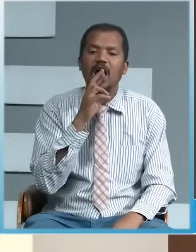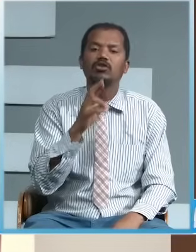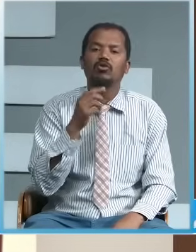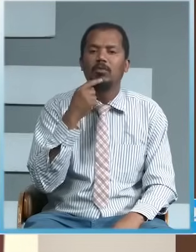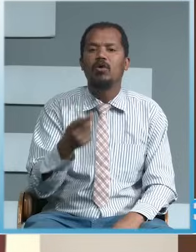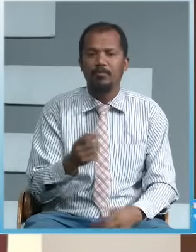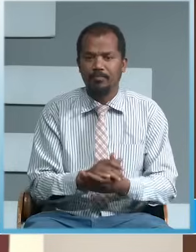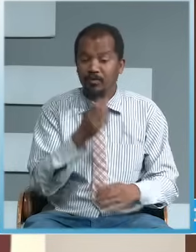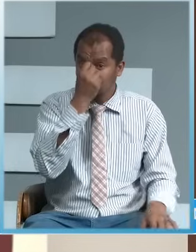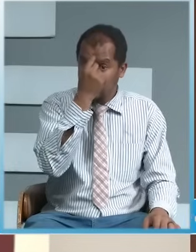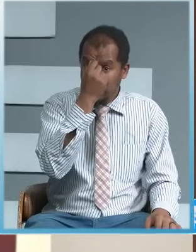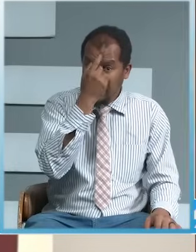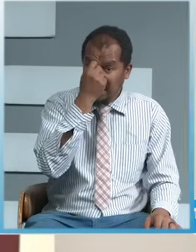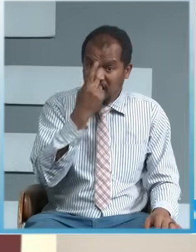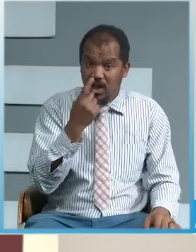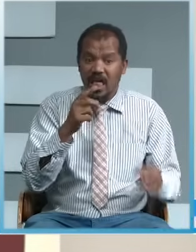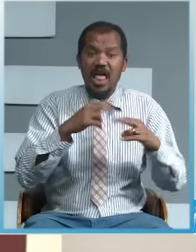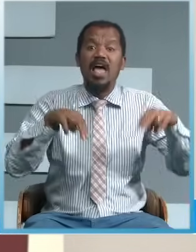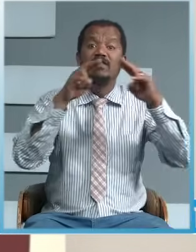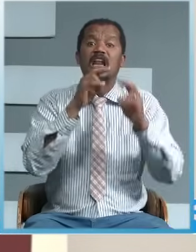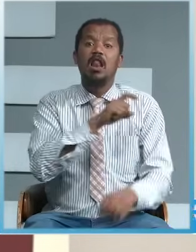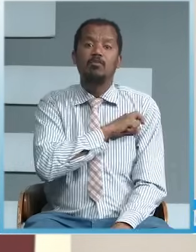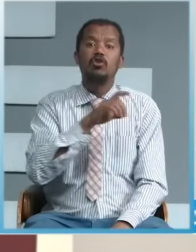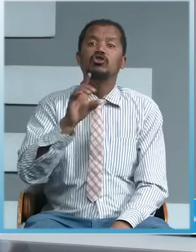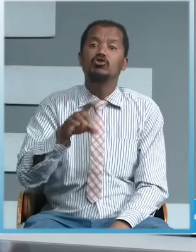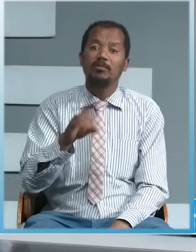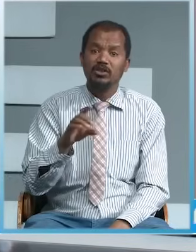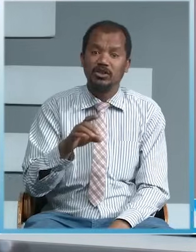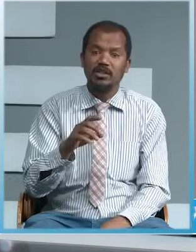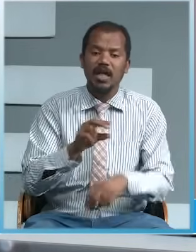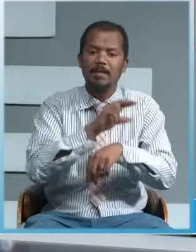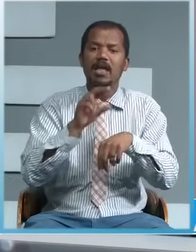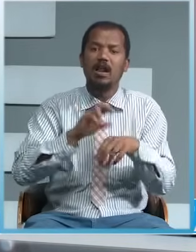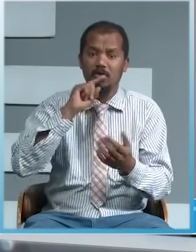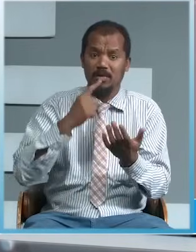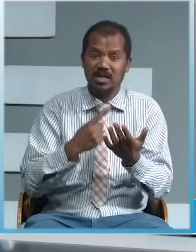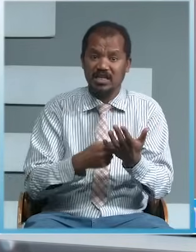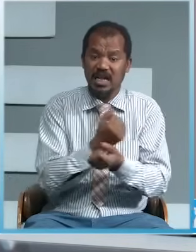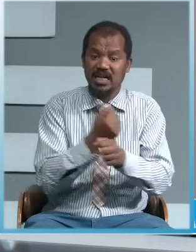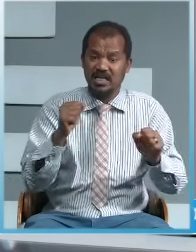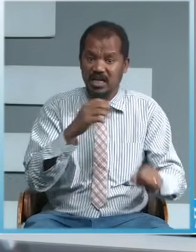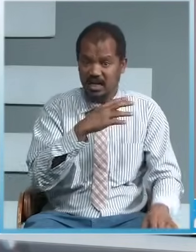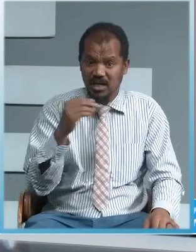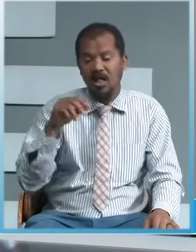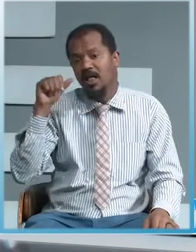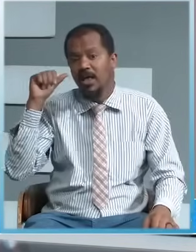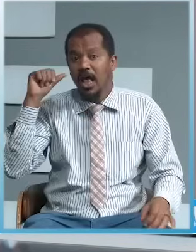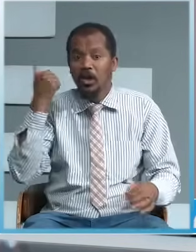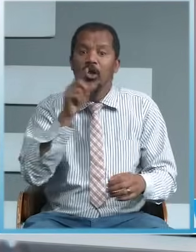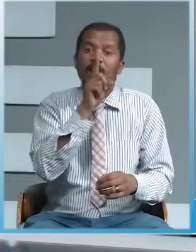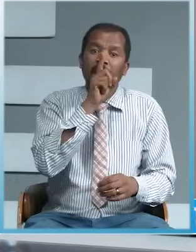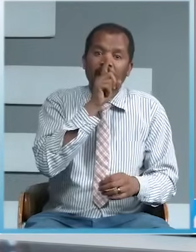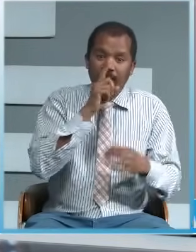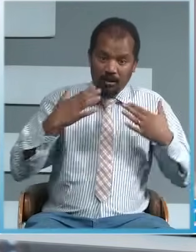ተጠርጣሪዎች ናቸው ተብሏል። ተጠርጣሪዎችን የፌደራል ፖሊስ ኮሚሽን ከብሔራዊ መረጃ ደህንነትና